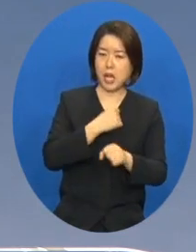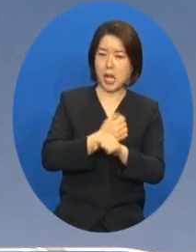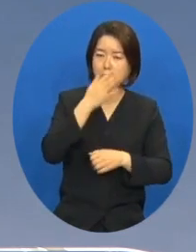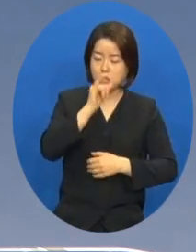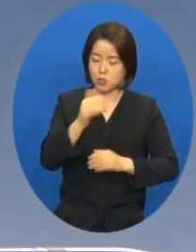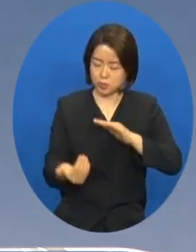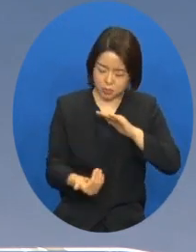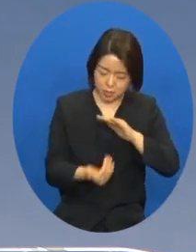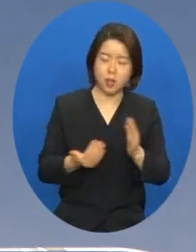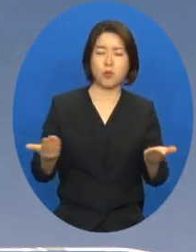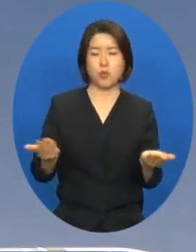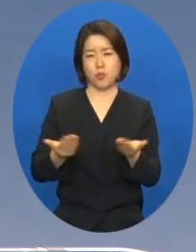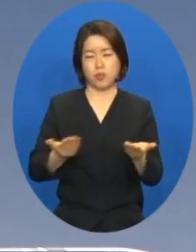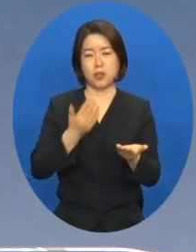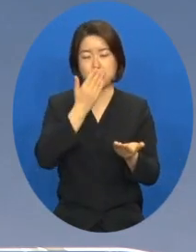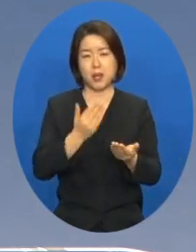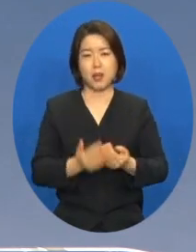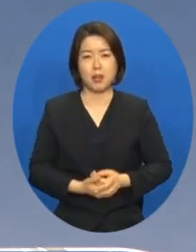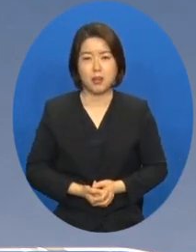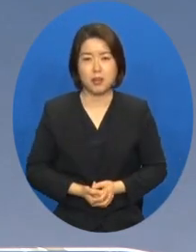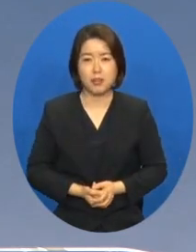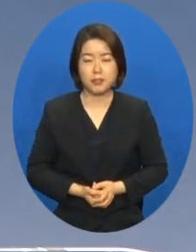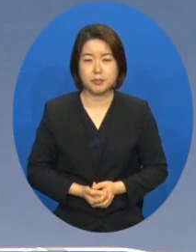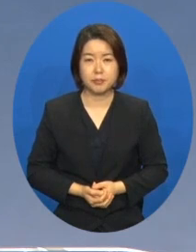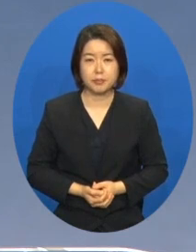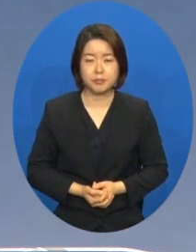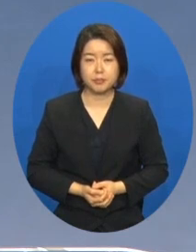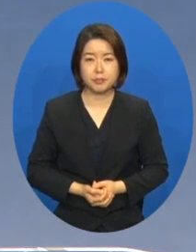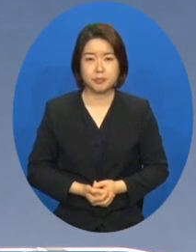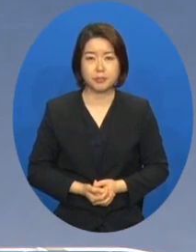최고의 일이 되리라고 생각이 드는 겁니다.